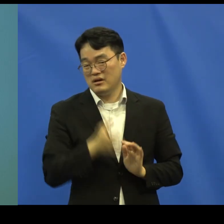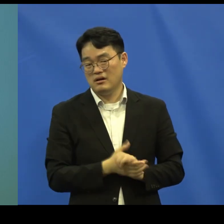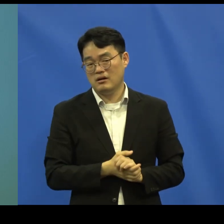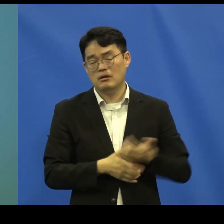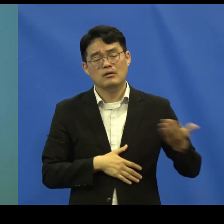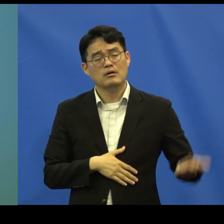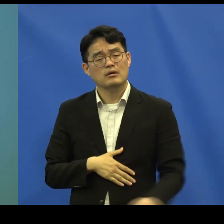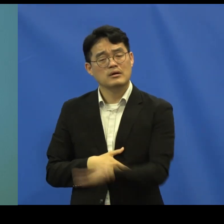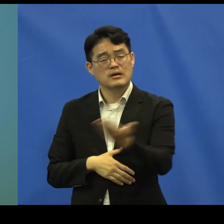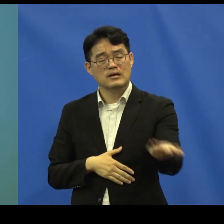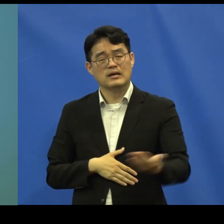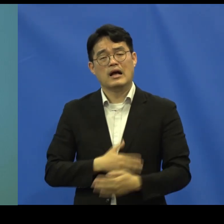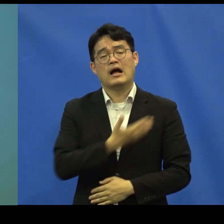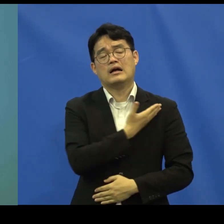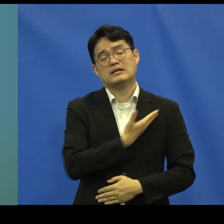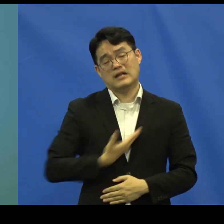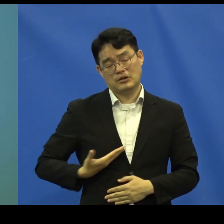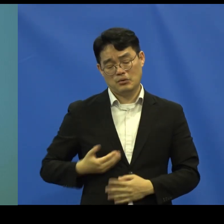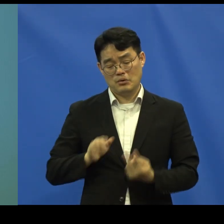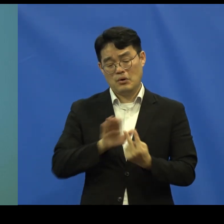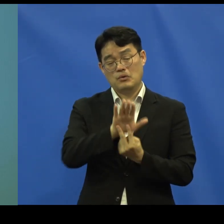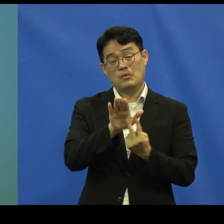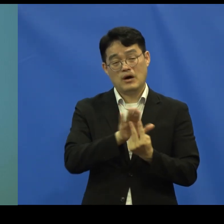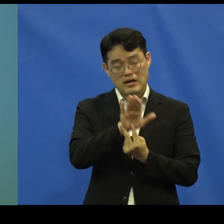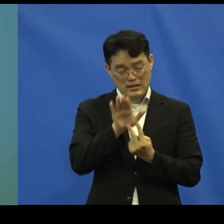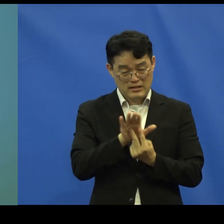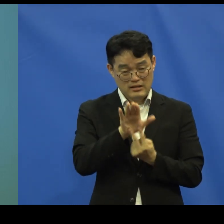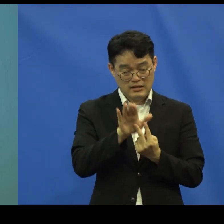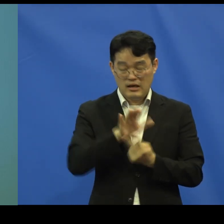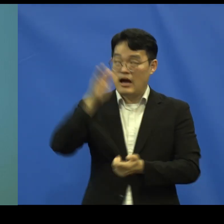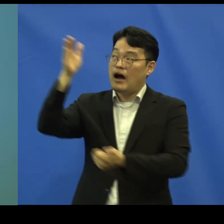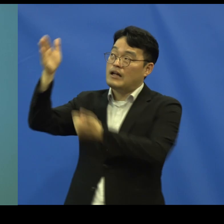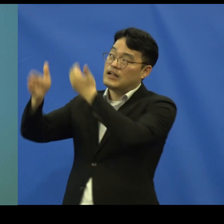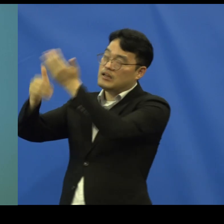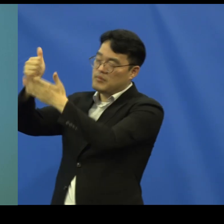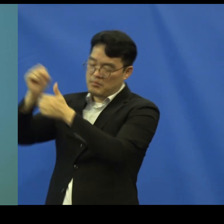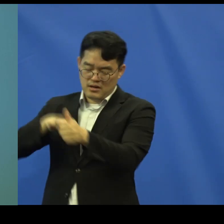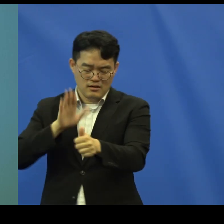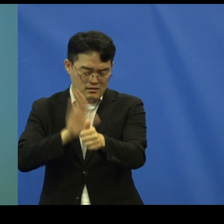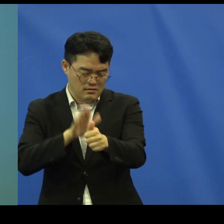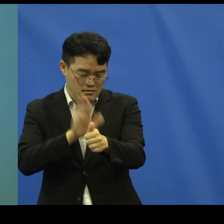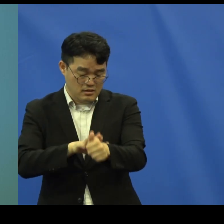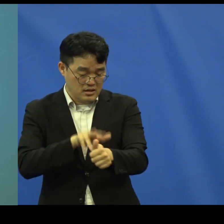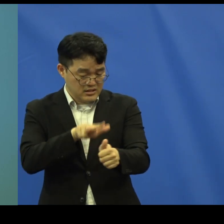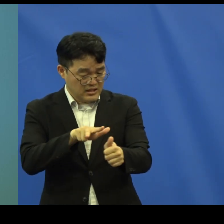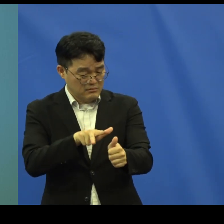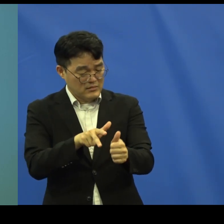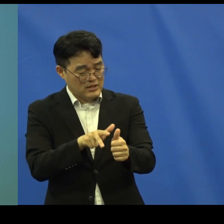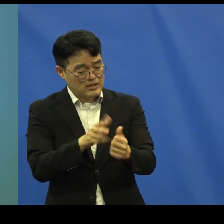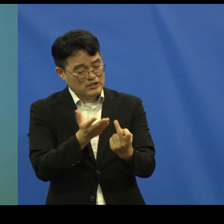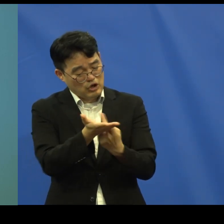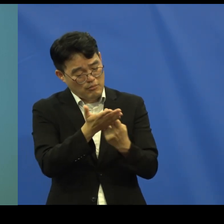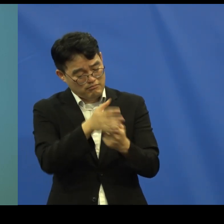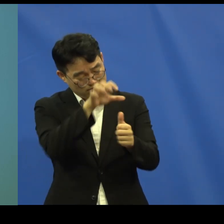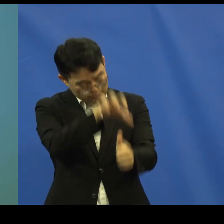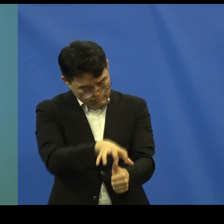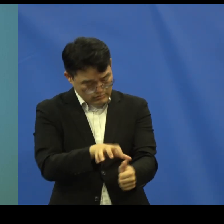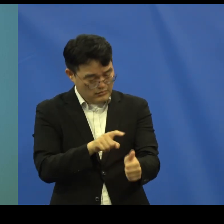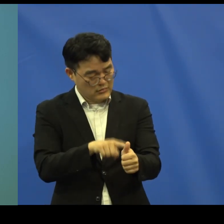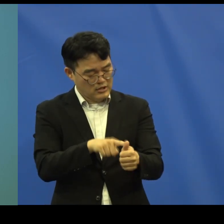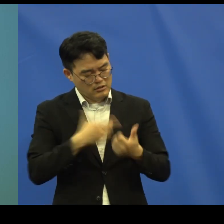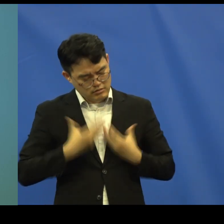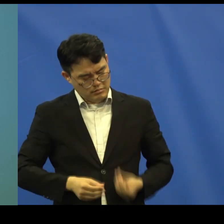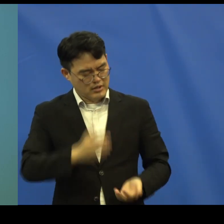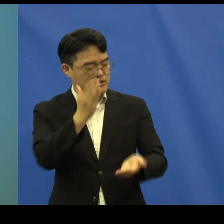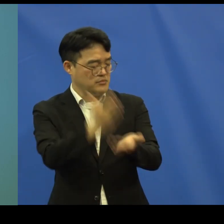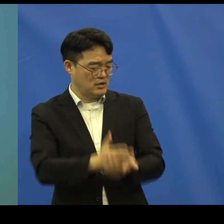있는 그 상태로 절망하지 말라는 거죠. 그때는 시들지 않는 제국처럼 보이고 모든 걸 지배하고